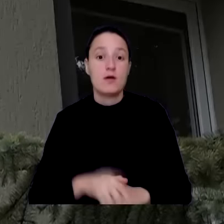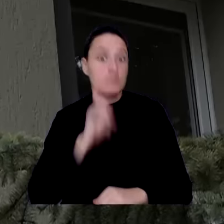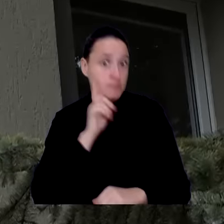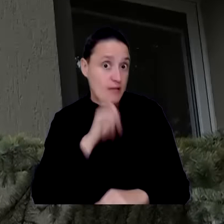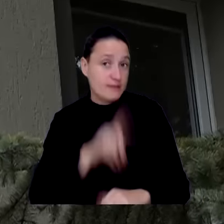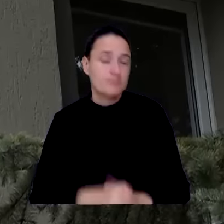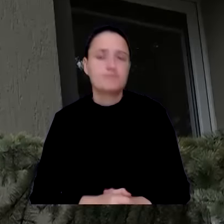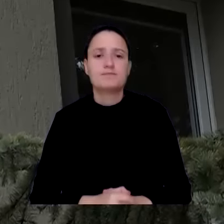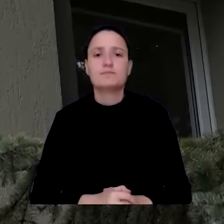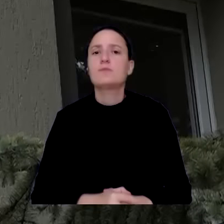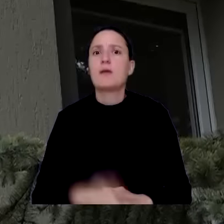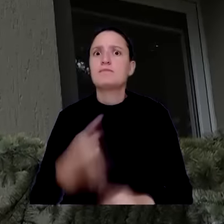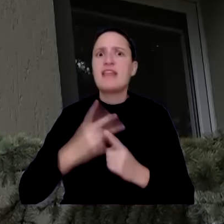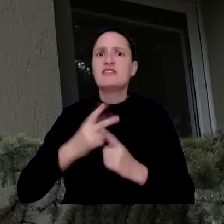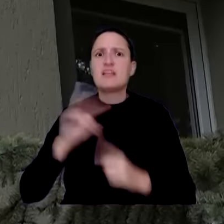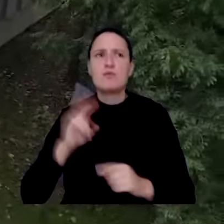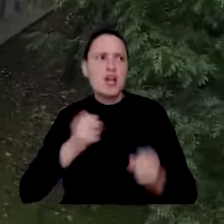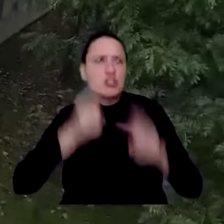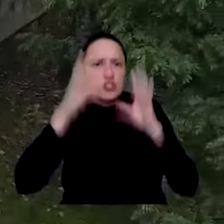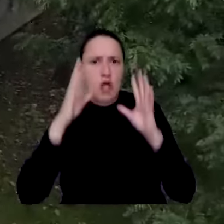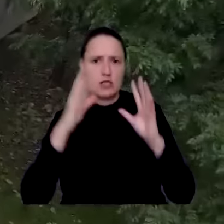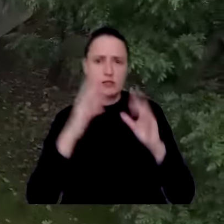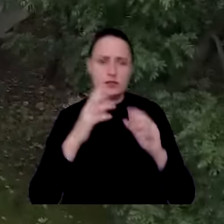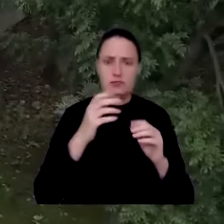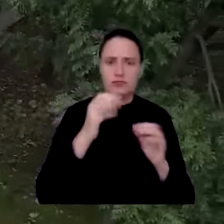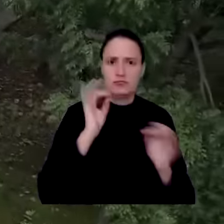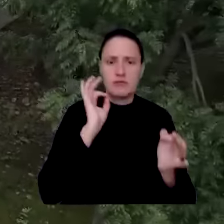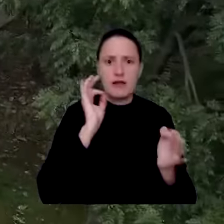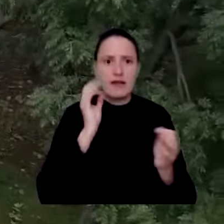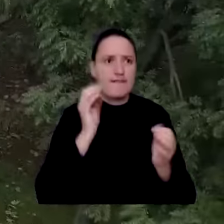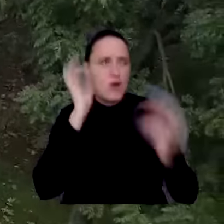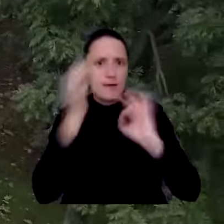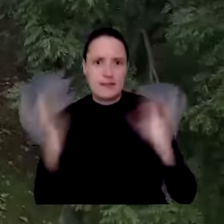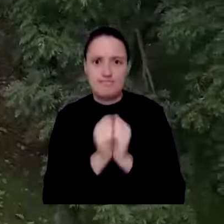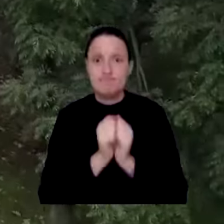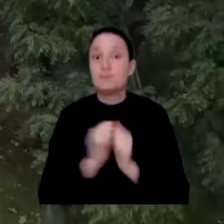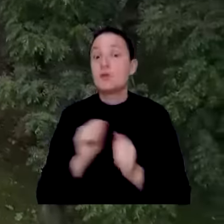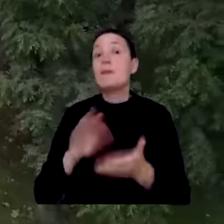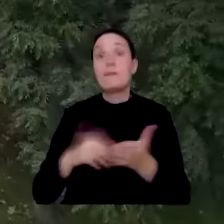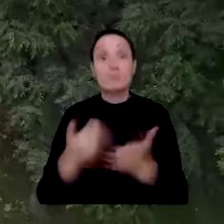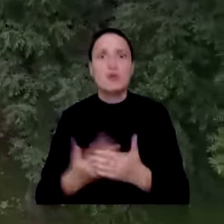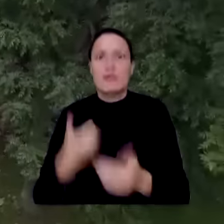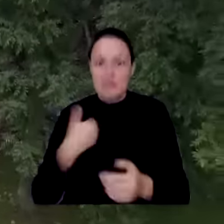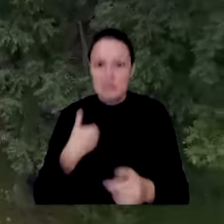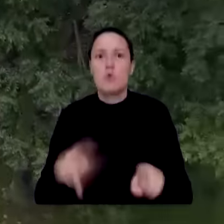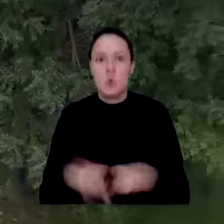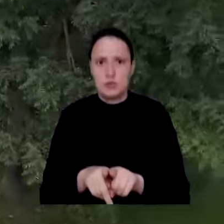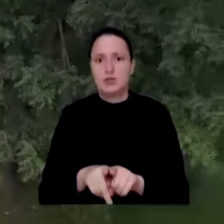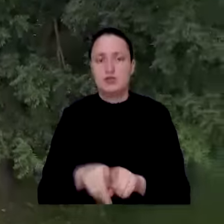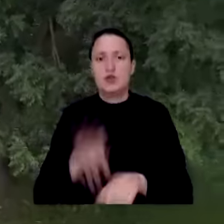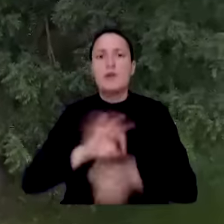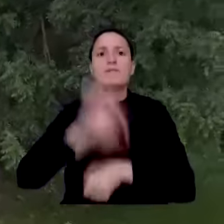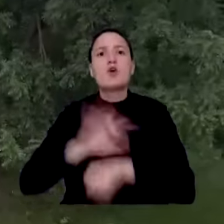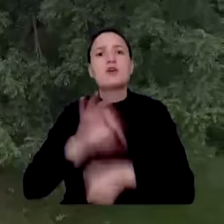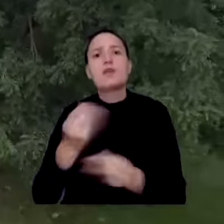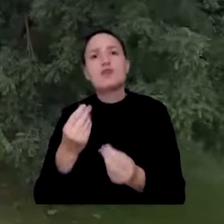Nasza stacja dotarła do kolejnych szokujących wypowiedzi. Wynika z nich, że w Dolnośląskim Inspektoracie Transportu Drogowego mogło dochodzić także do nieprawidłowości